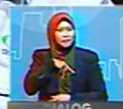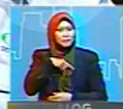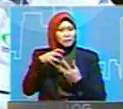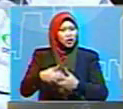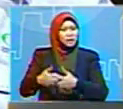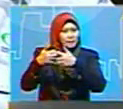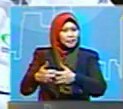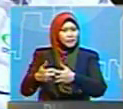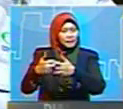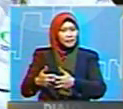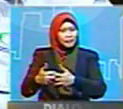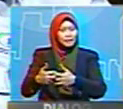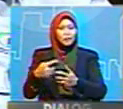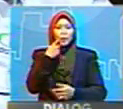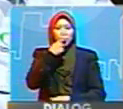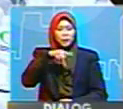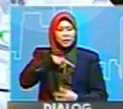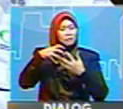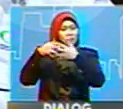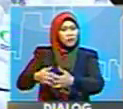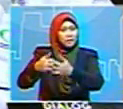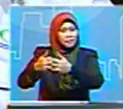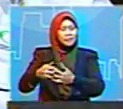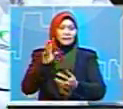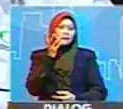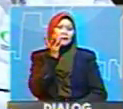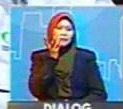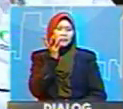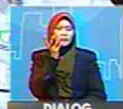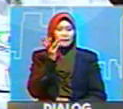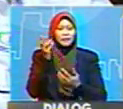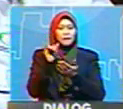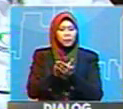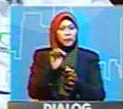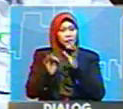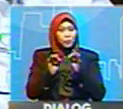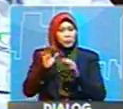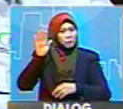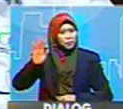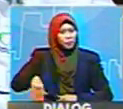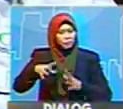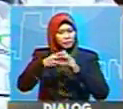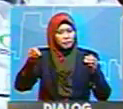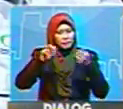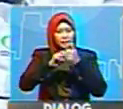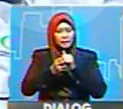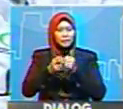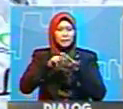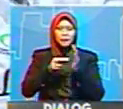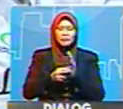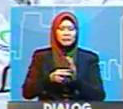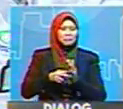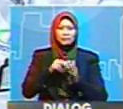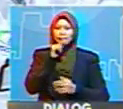Apa nama Penuai padi Siapa punya Jadi kalau ini tidak dapat diselesaikan jihad orang tengah tidak akan berjaya